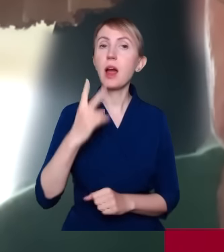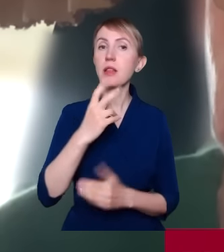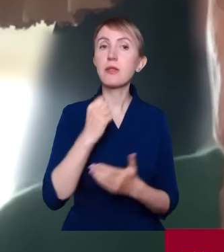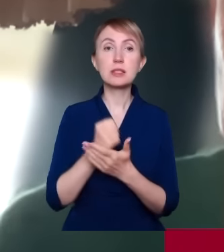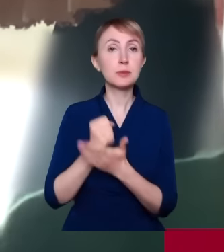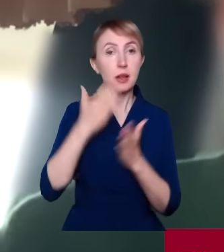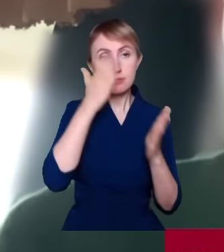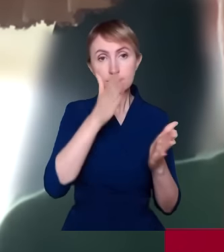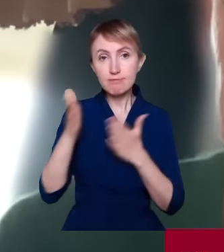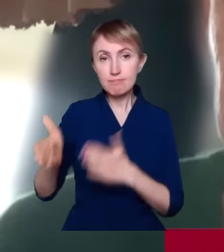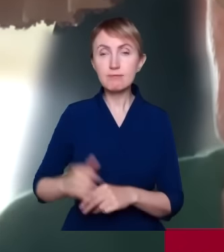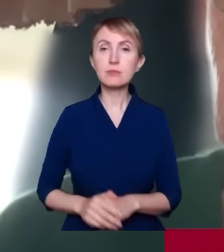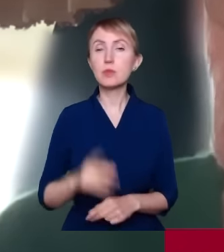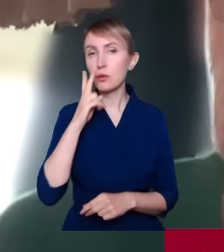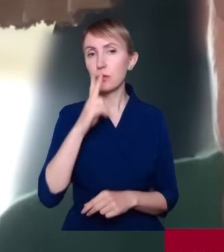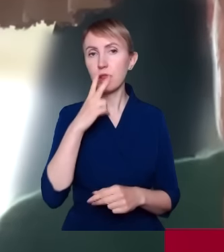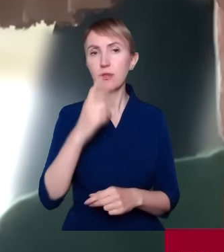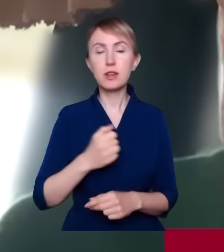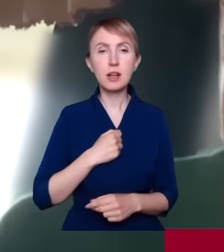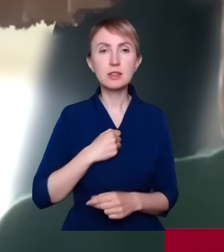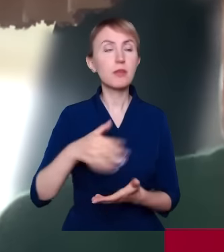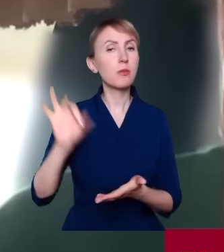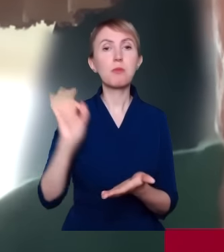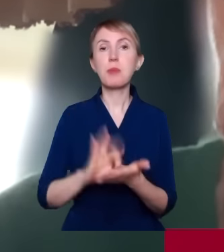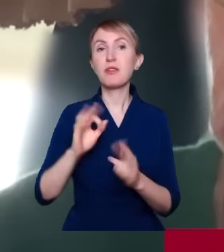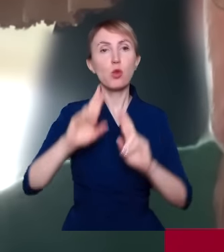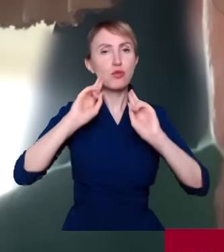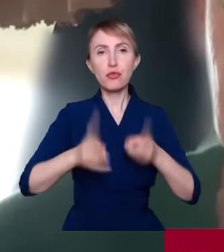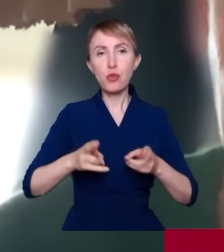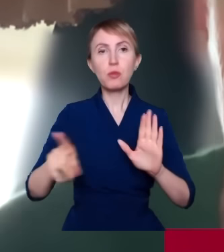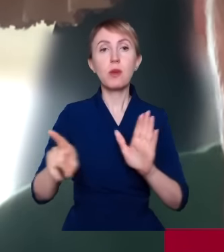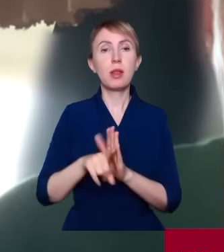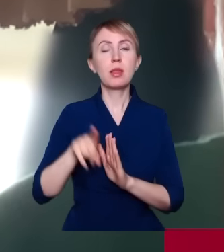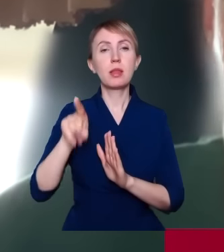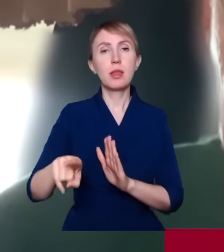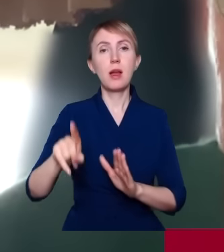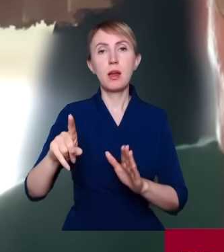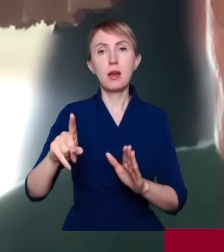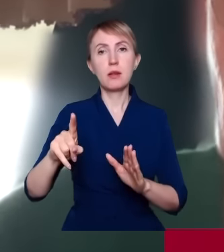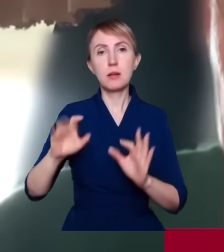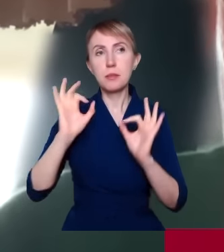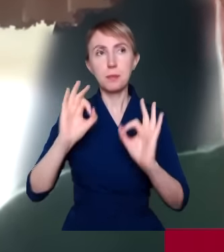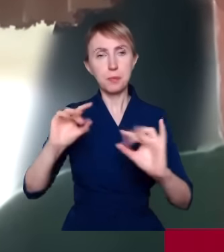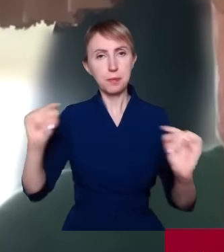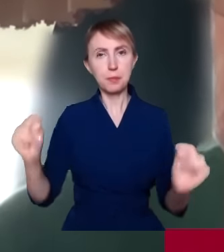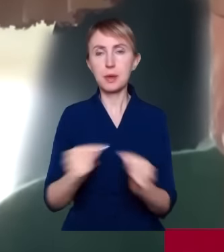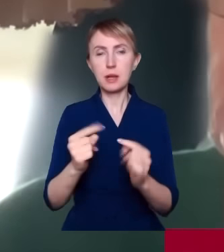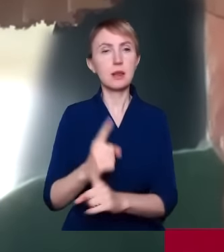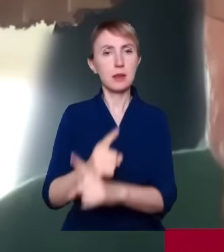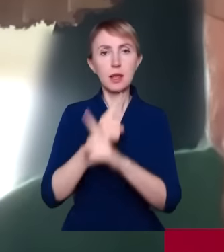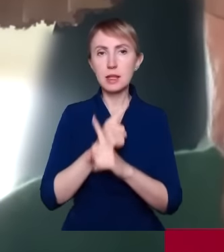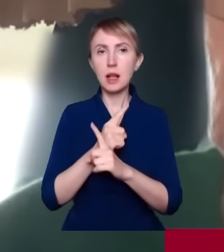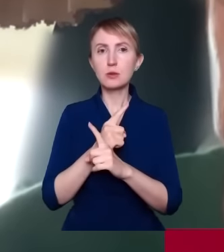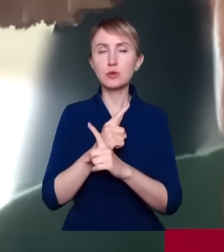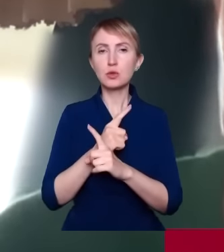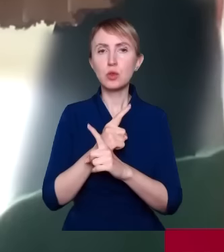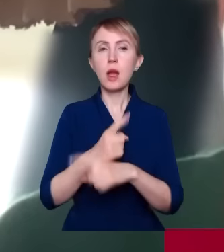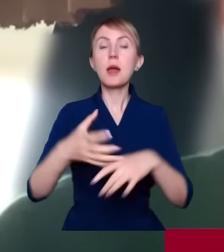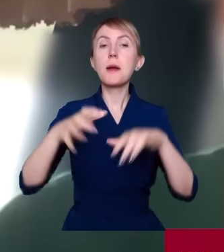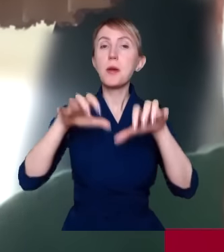to widać wyraźnie, że gwarancji formalnych dla odpowiedniej niezależności prezesa